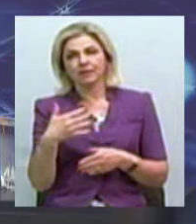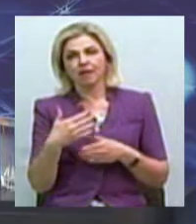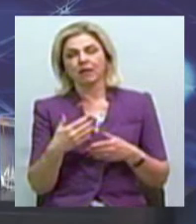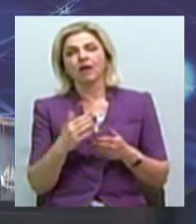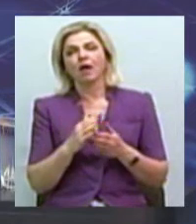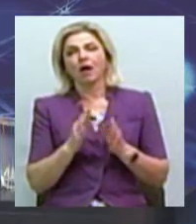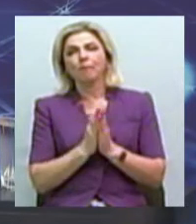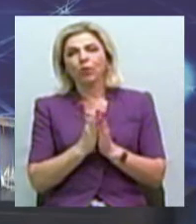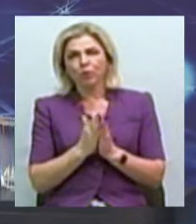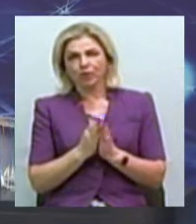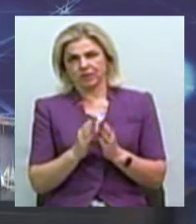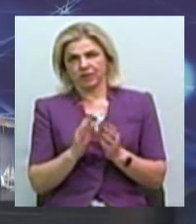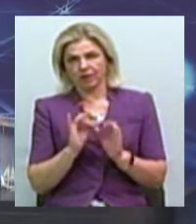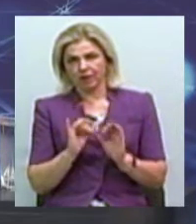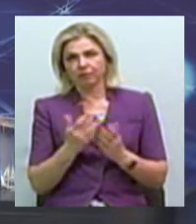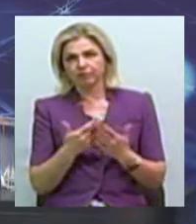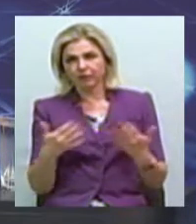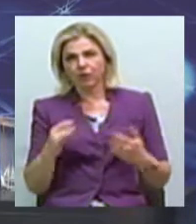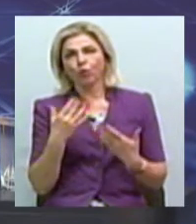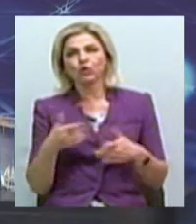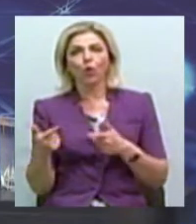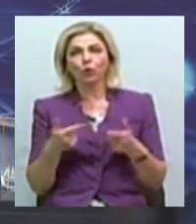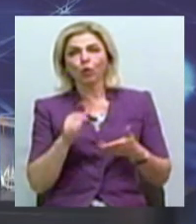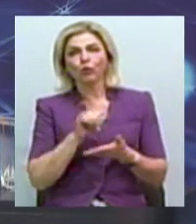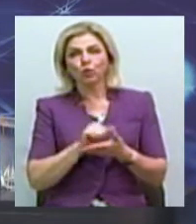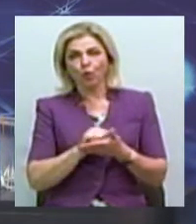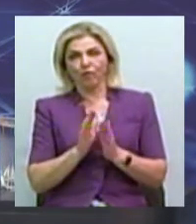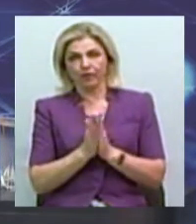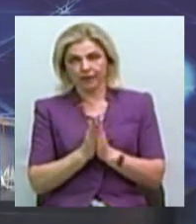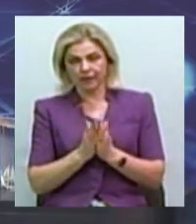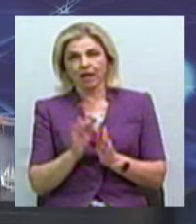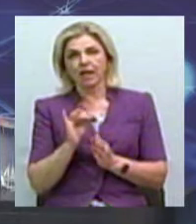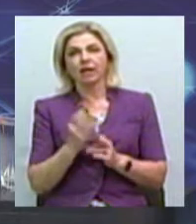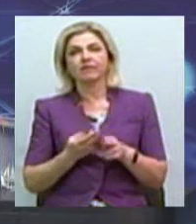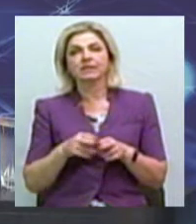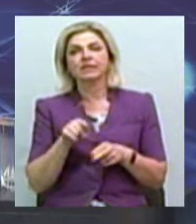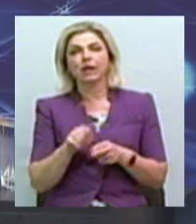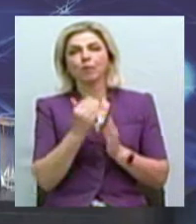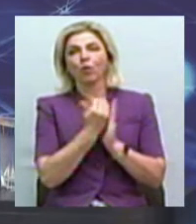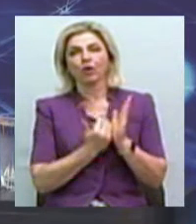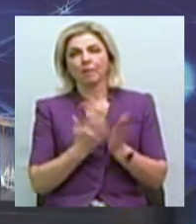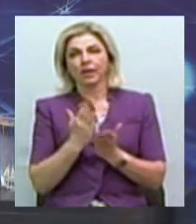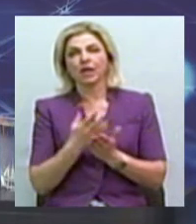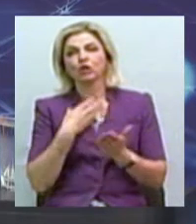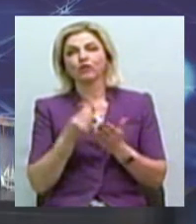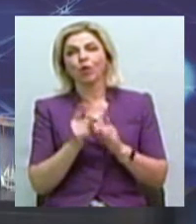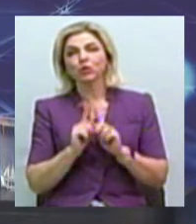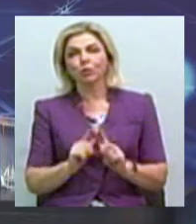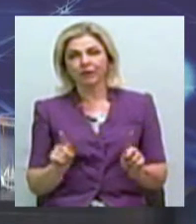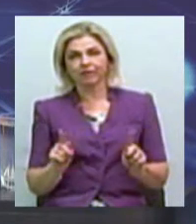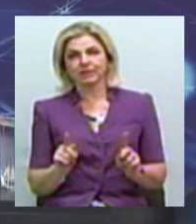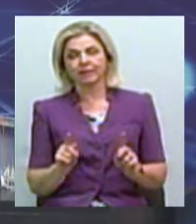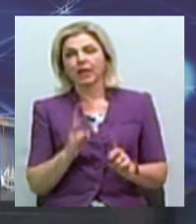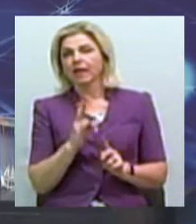пропозицій, рукописів і вже готових, надрукованих книг, тому що в цій програмі є певна своя особливість.